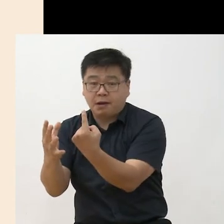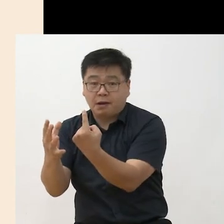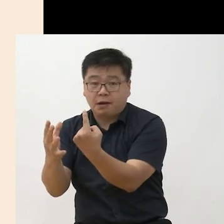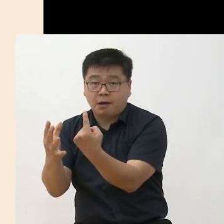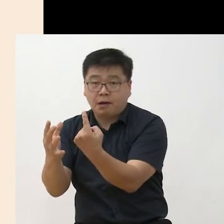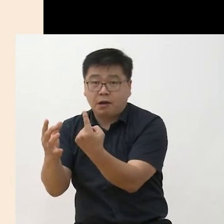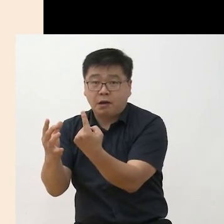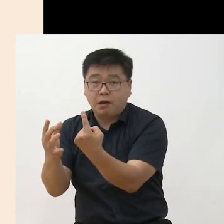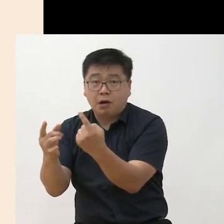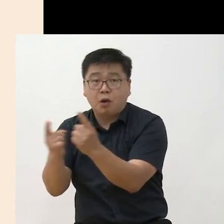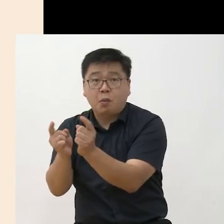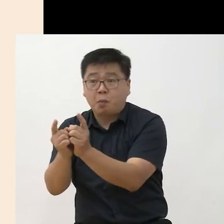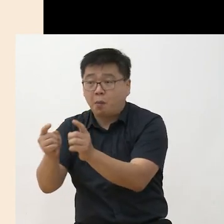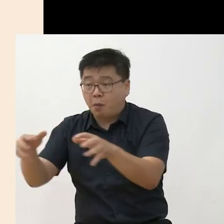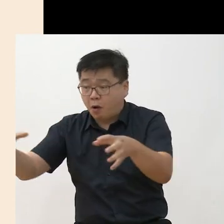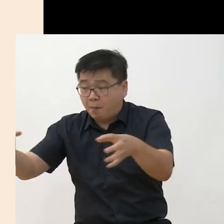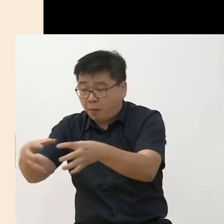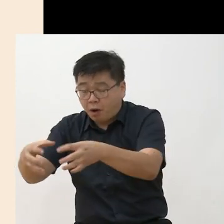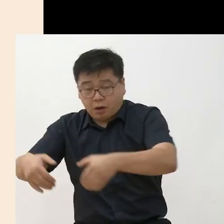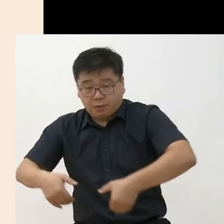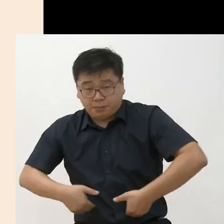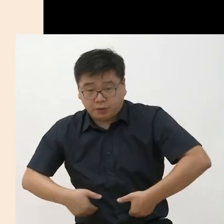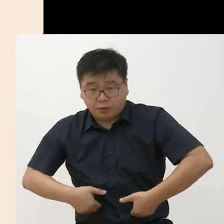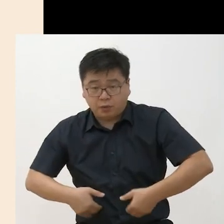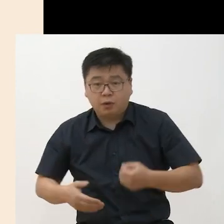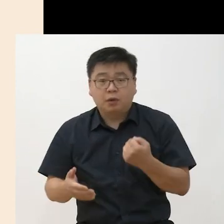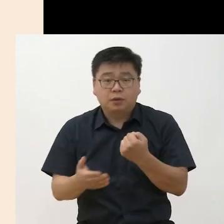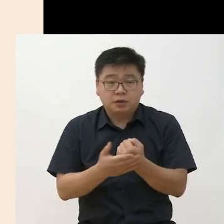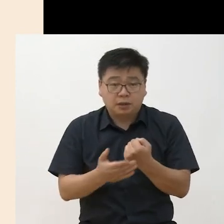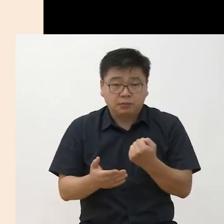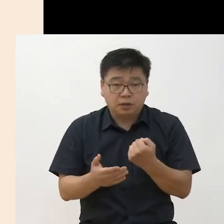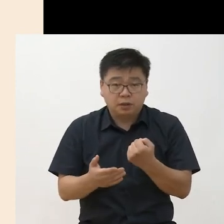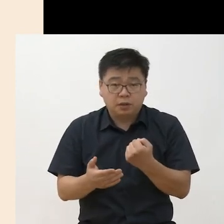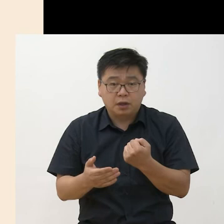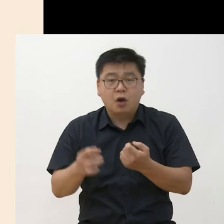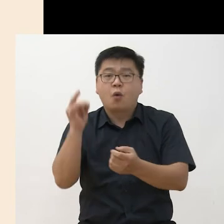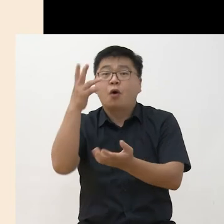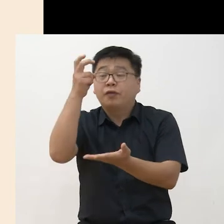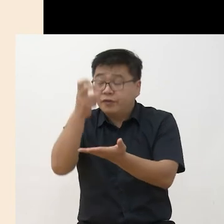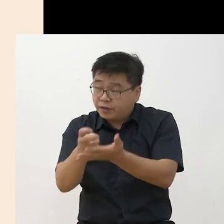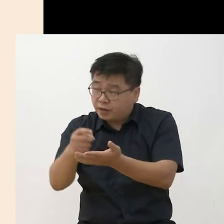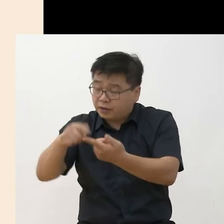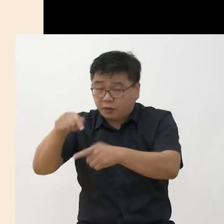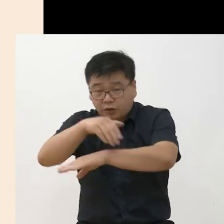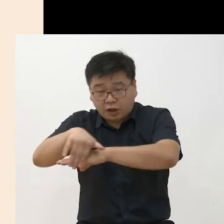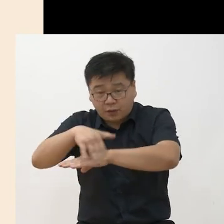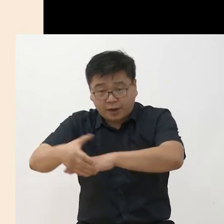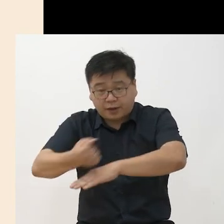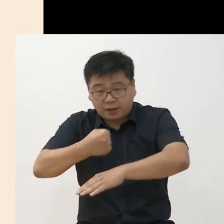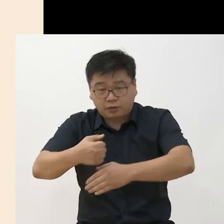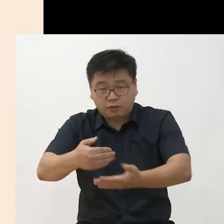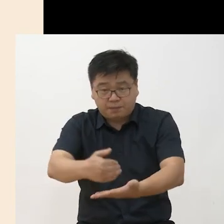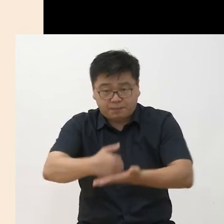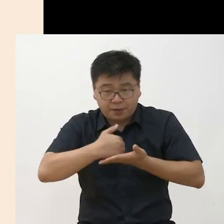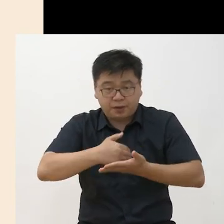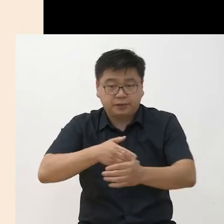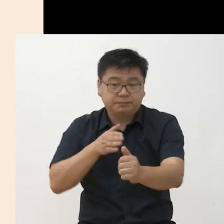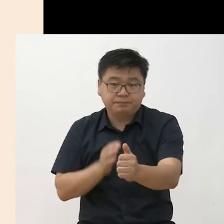원칙으로 하는 사업입니다. 따라서 그러한 원칙에 따라 기획해 주시고 신청서를 작성해 주시면